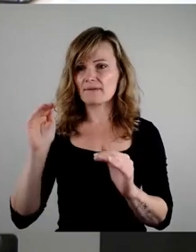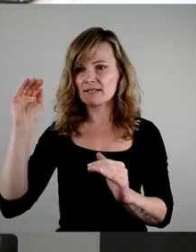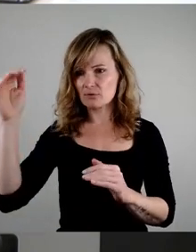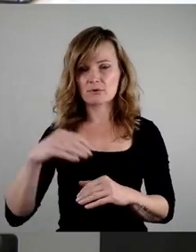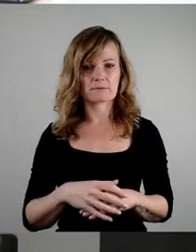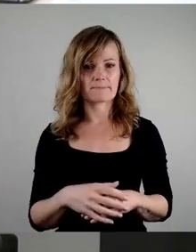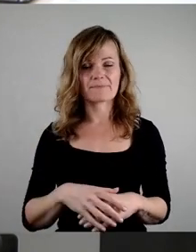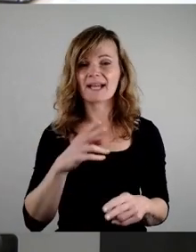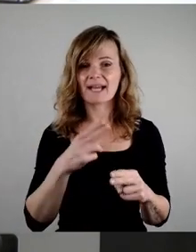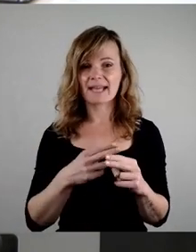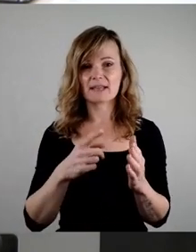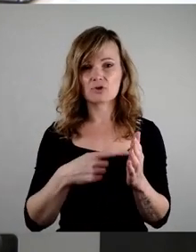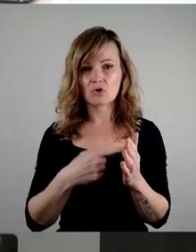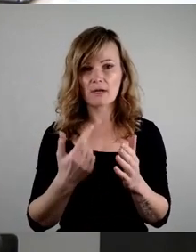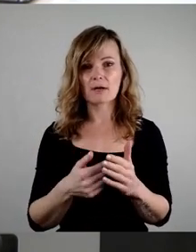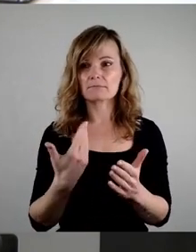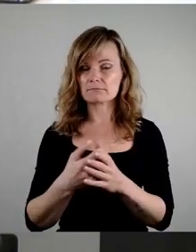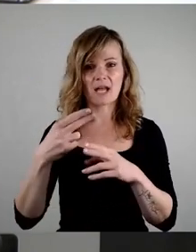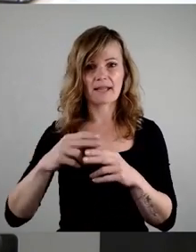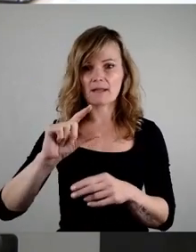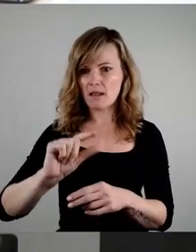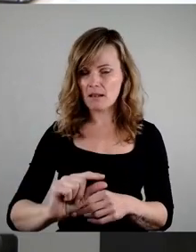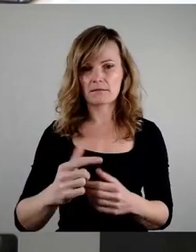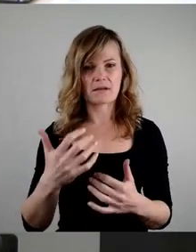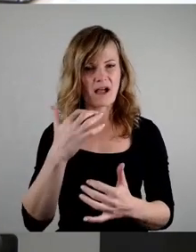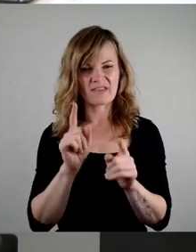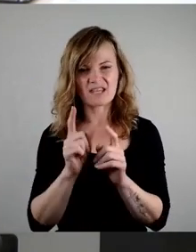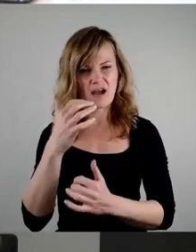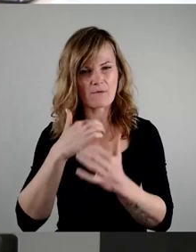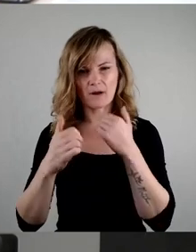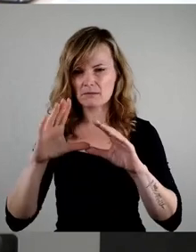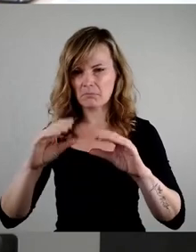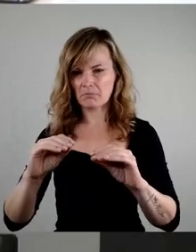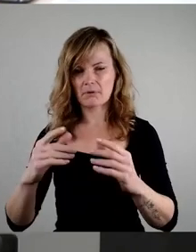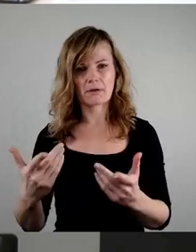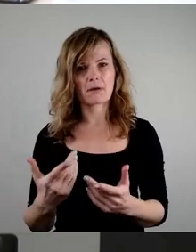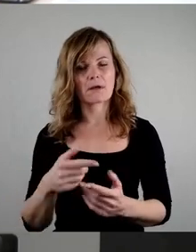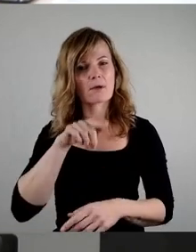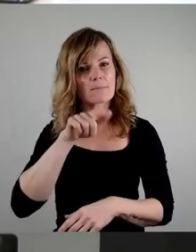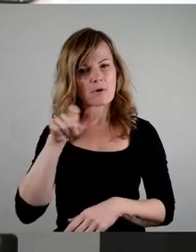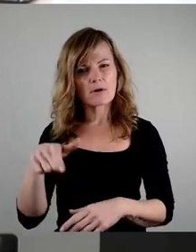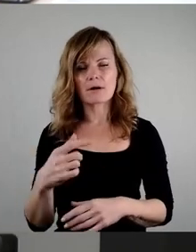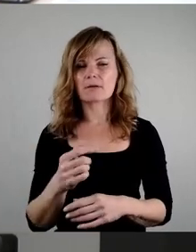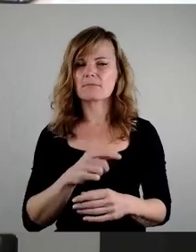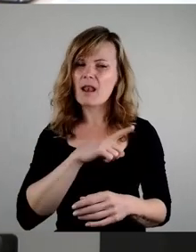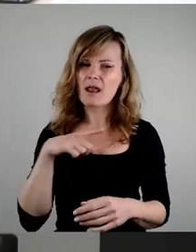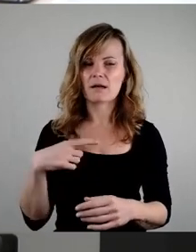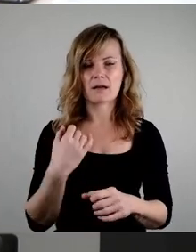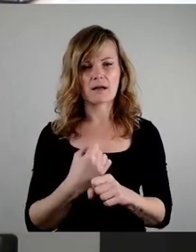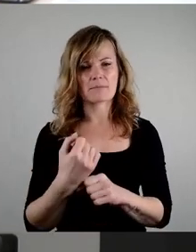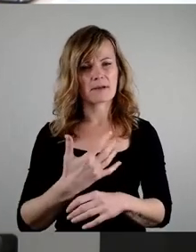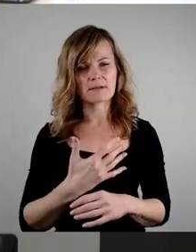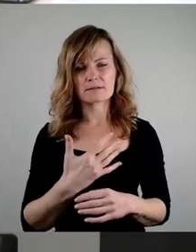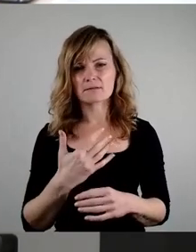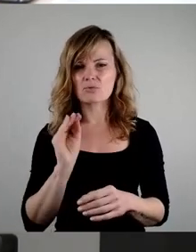auf. Sollte den Bürgern, die jahrzehntelang gearbeitet haben, auch mehr Anerkennung gezollt werden. Wir